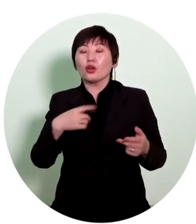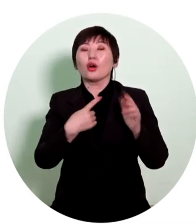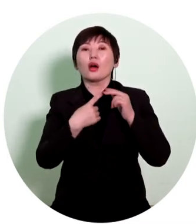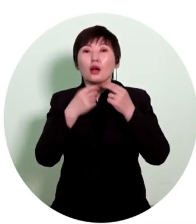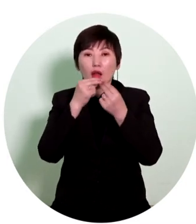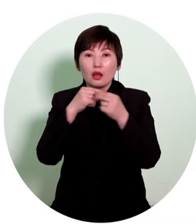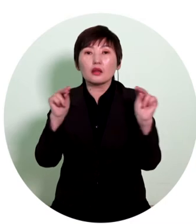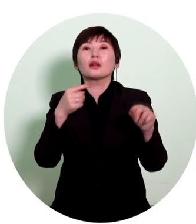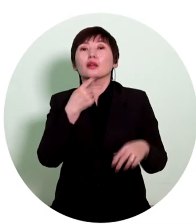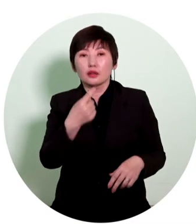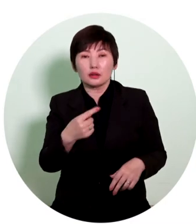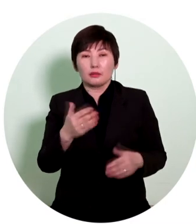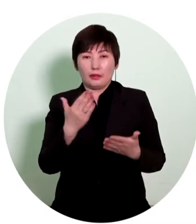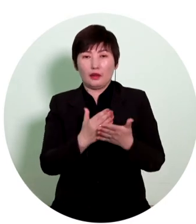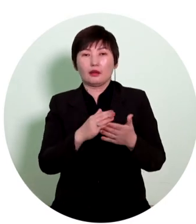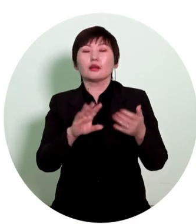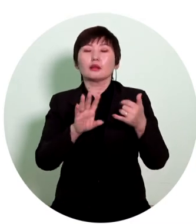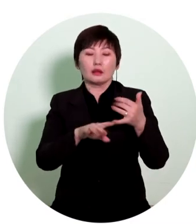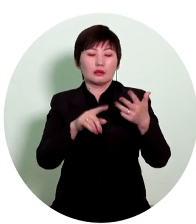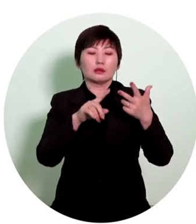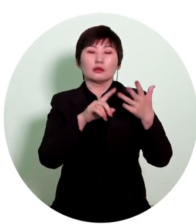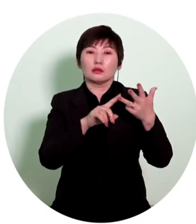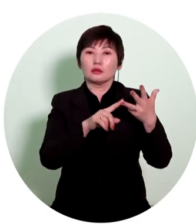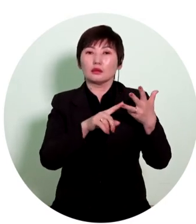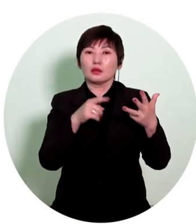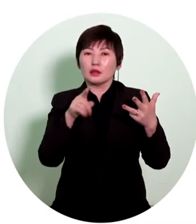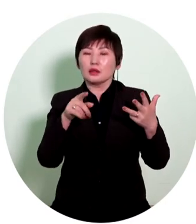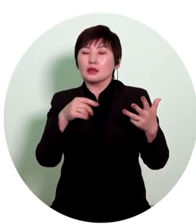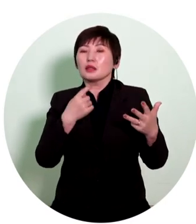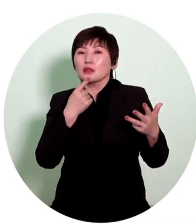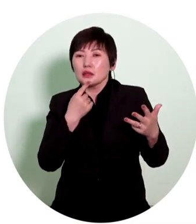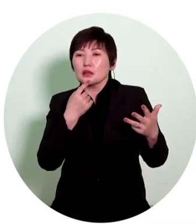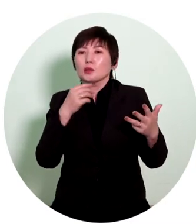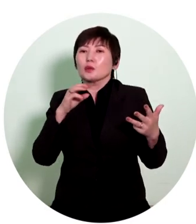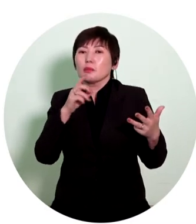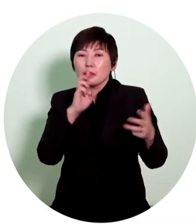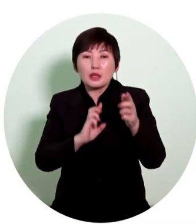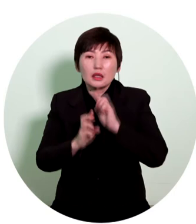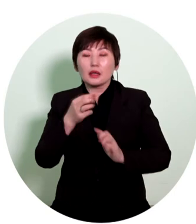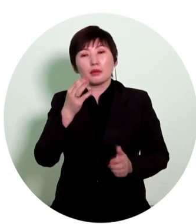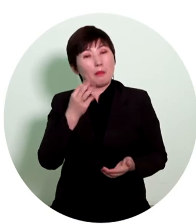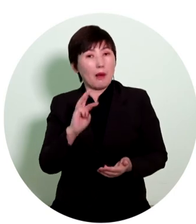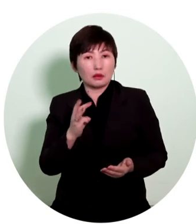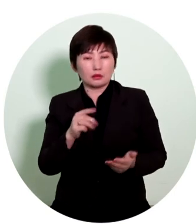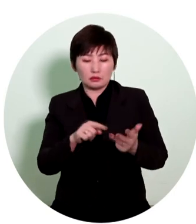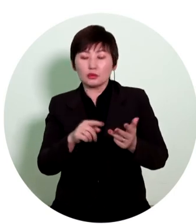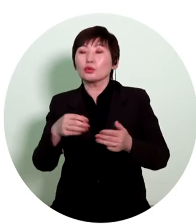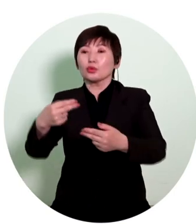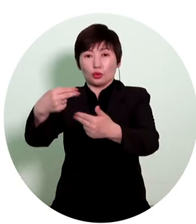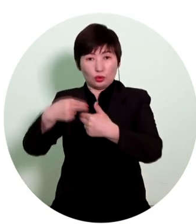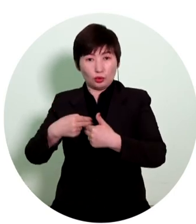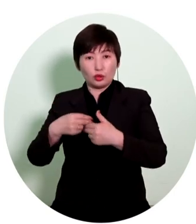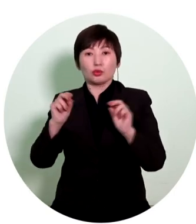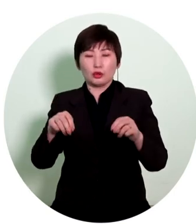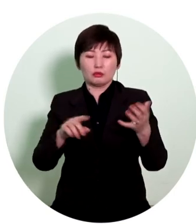сурах хэрэгтэй бусдад. 4-т нь танд магадгүй хүнд хэцүү бэрхшээлтэй зүйл тохиолдсон бол бусдаас тусламж гуйх